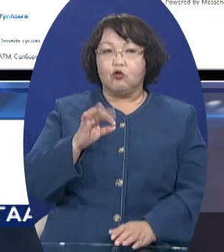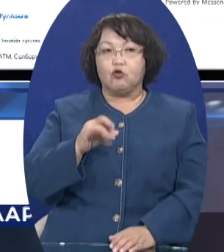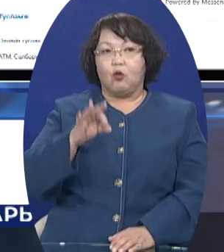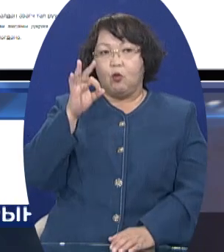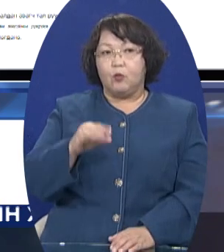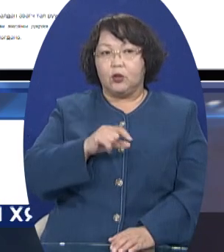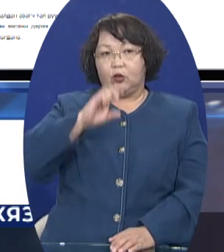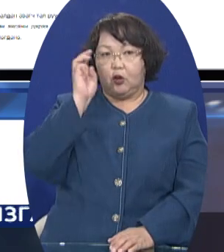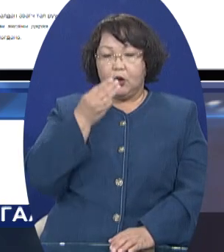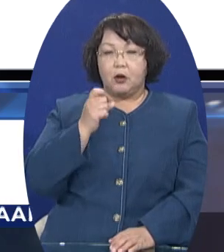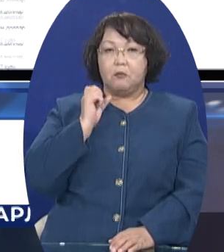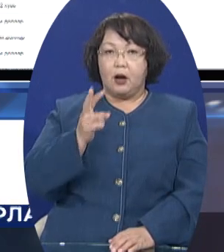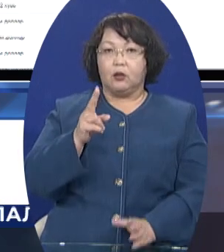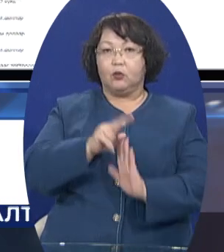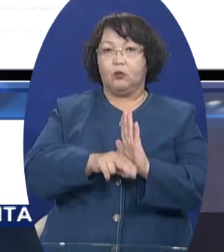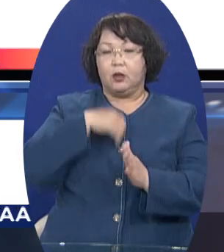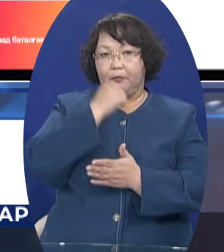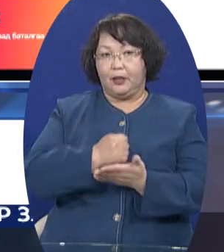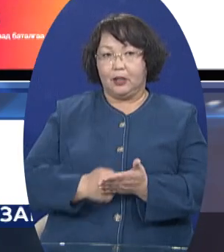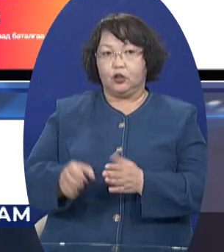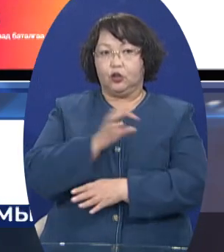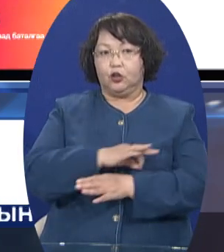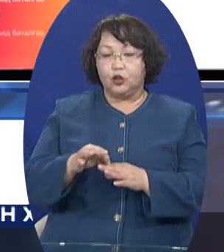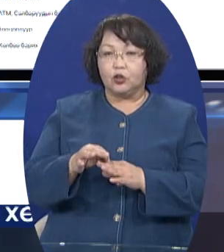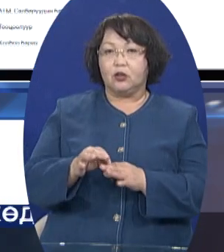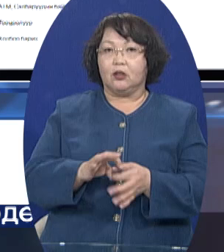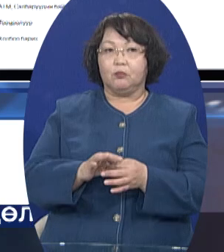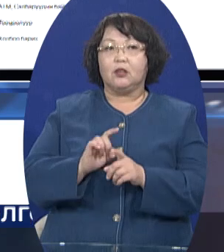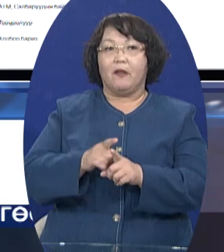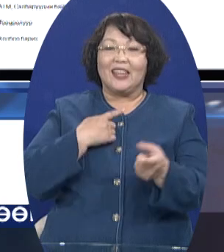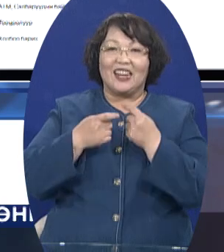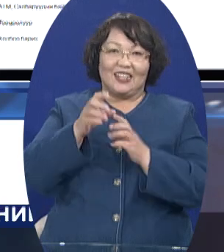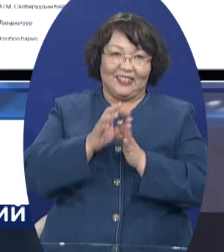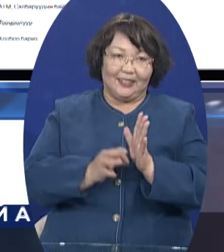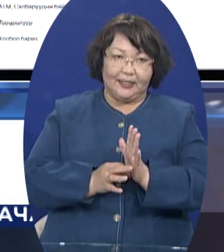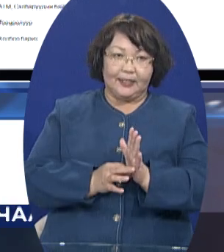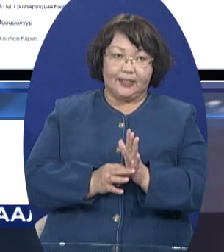төсөл, банкны дүрмийг батлах тухай тогтоолын төслийг тус тус хэлэлцэн шийдвэрлэн хувьцаа